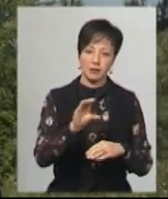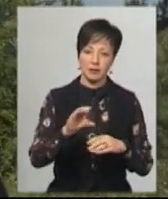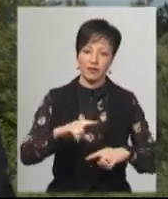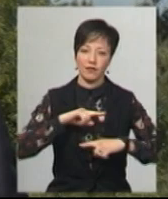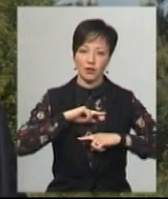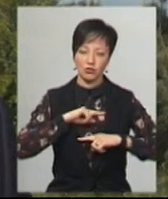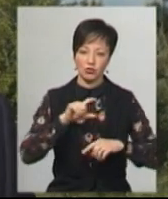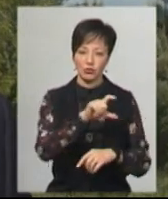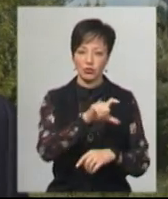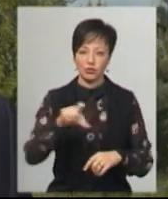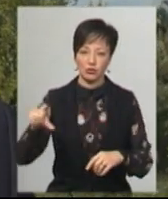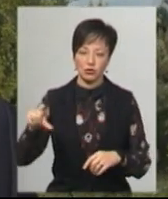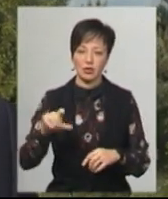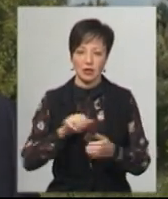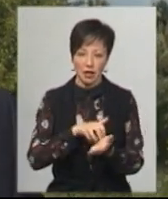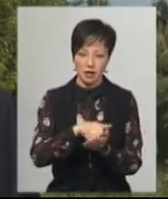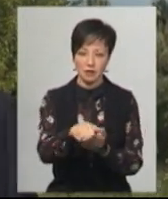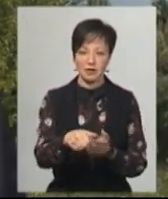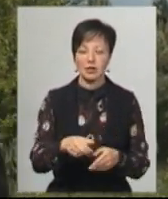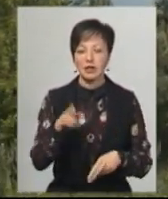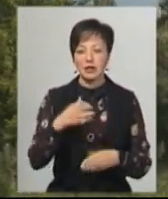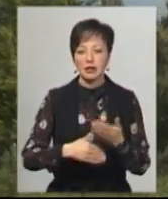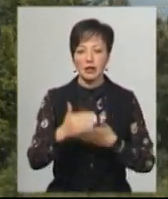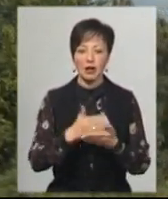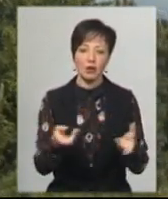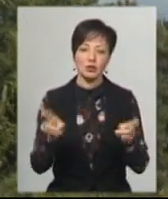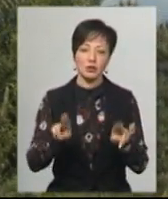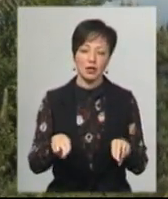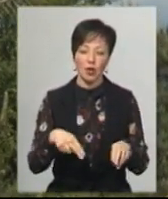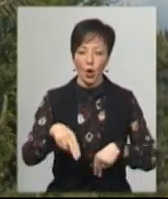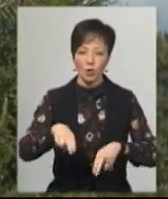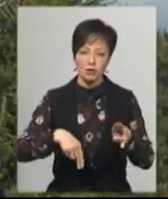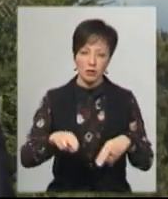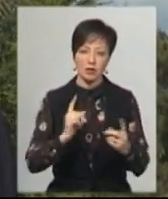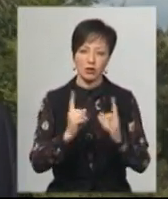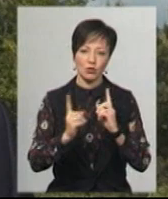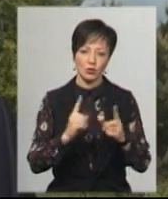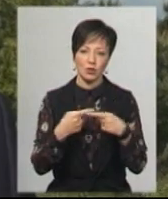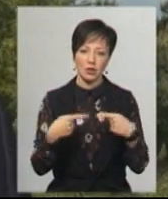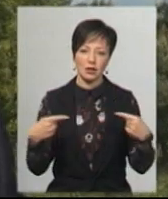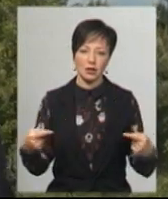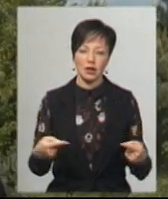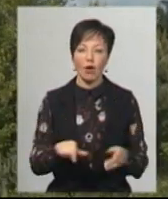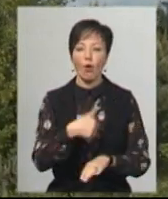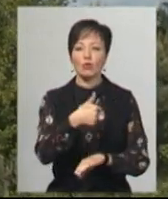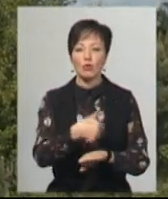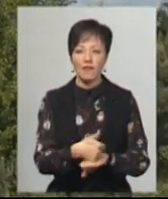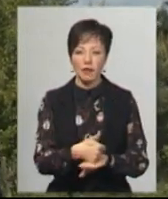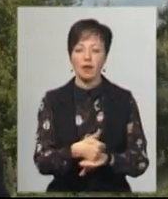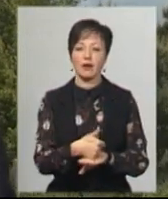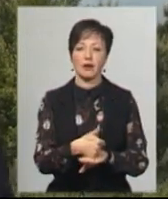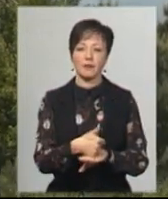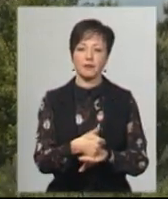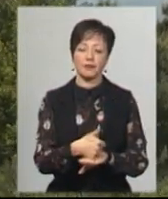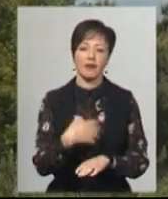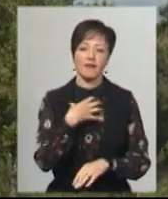фінішний шар з ЧМА і закрити ці питання. Далі стануться розмітка, організація дорожнього руху і так далі. Тобто основна там